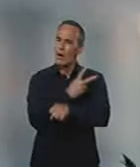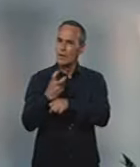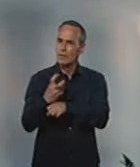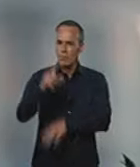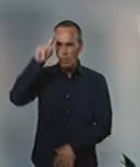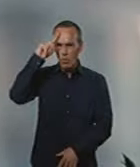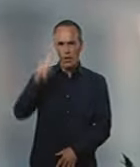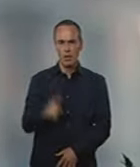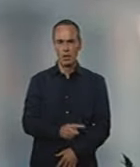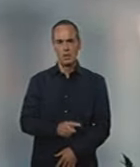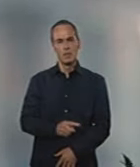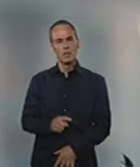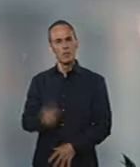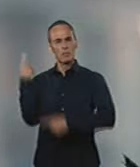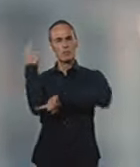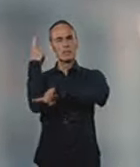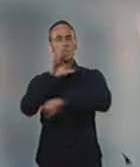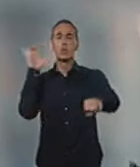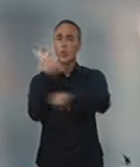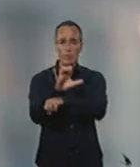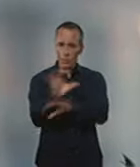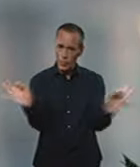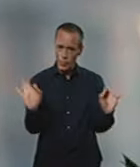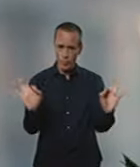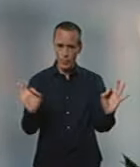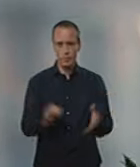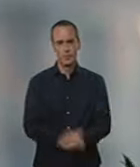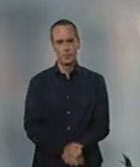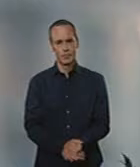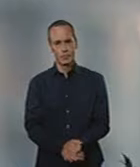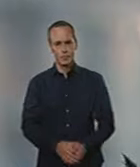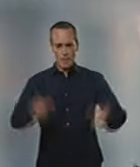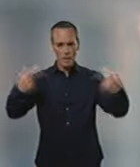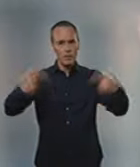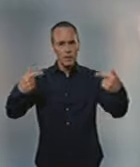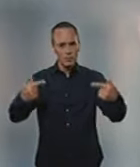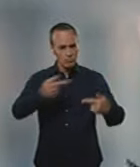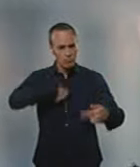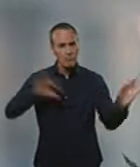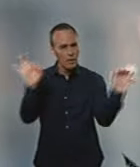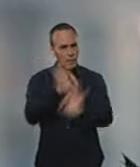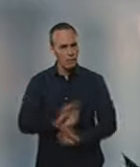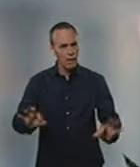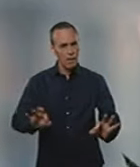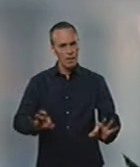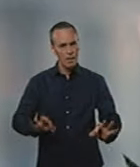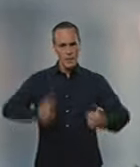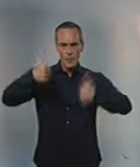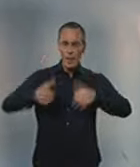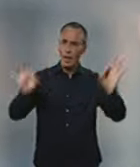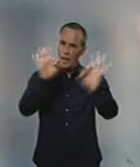pour manifester contre quiconque nous n'avons pas d'ennemi nous n'avons pas